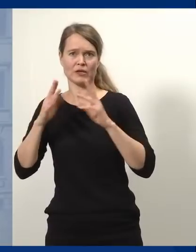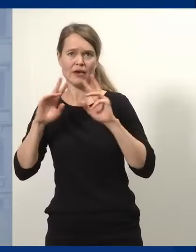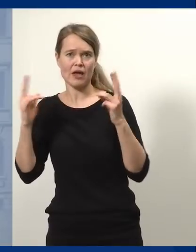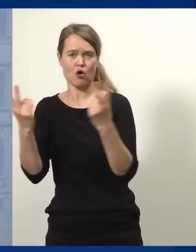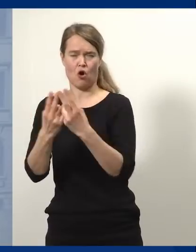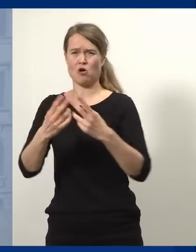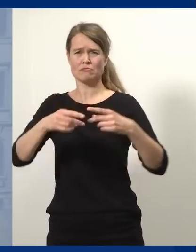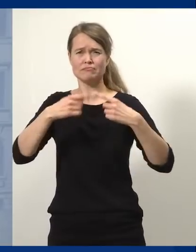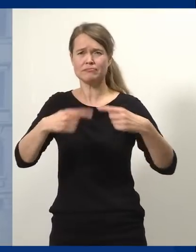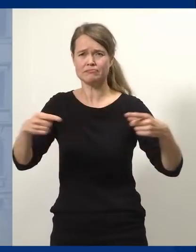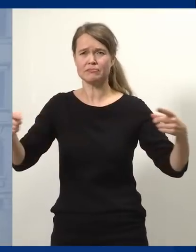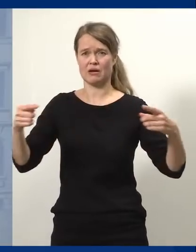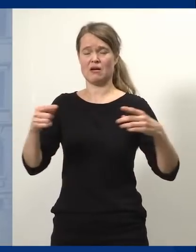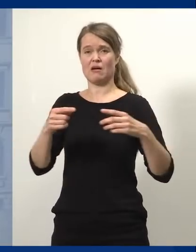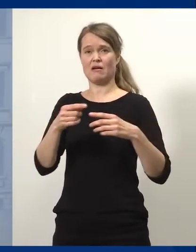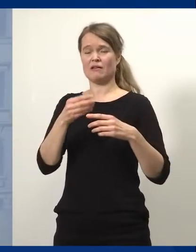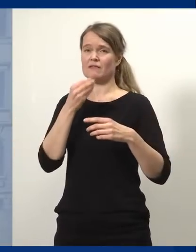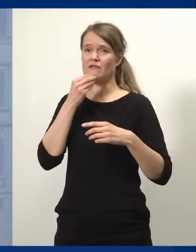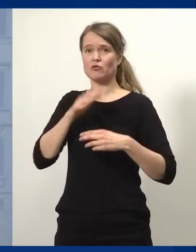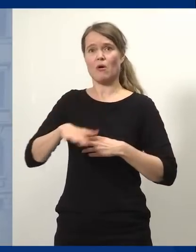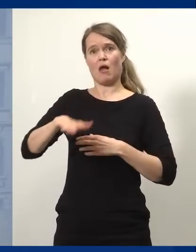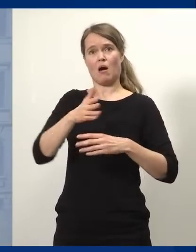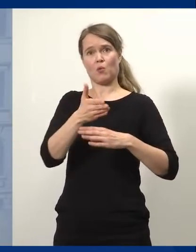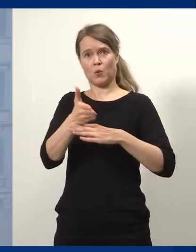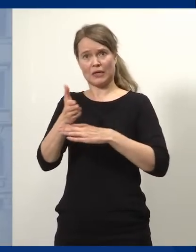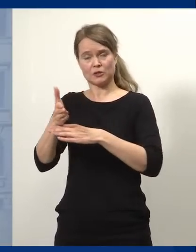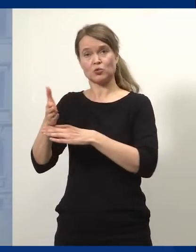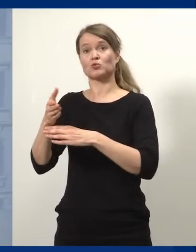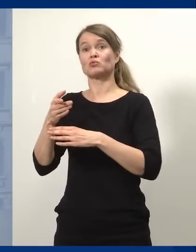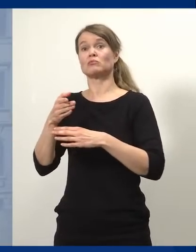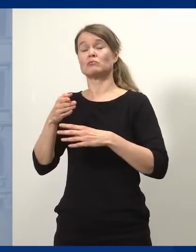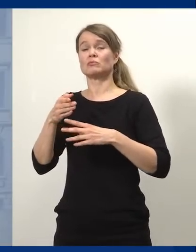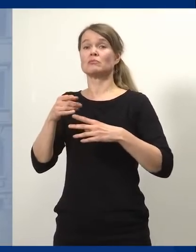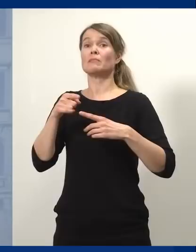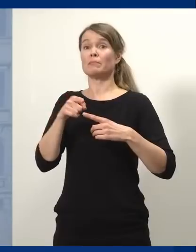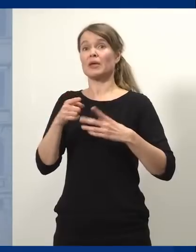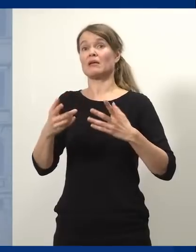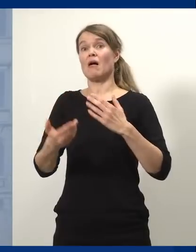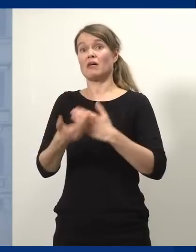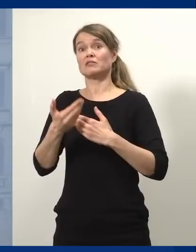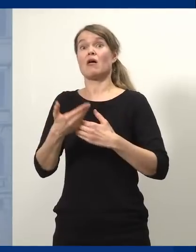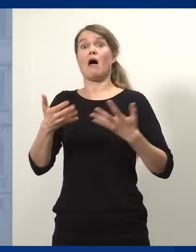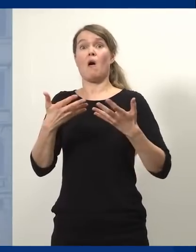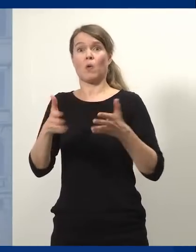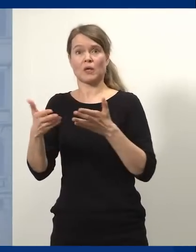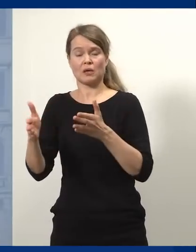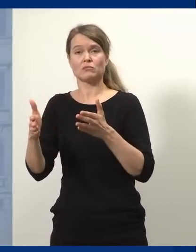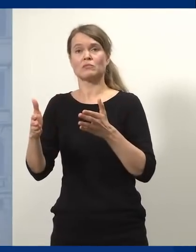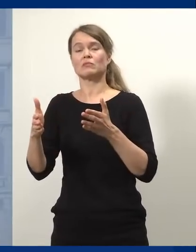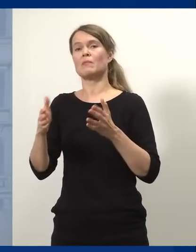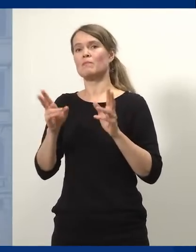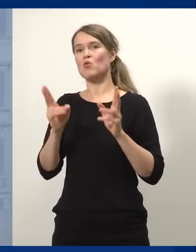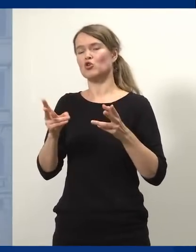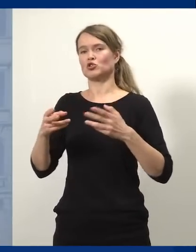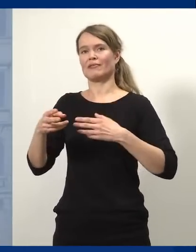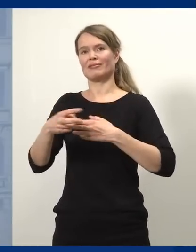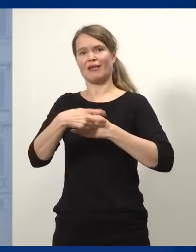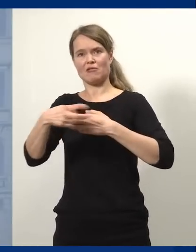kaikki ravitsemisyritykset, jotka ovat avoinna yleisölle. Sulku koskee myös